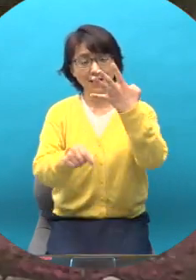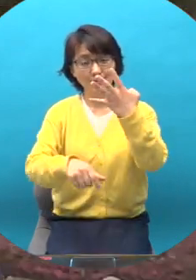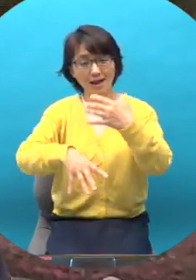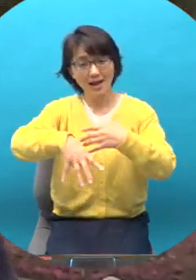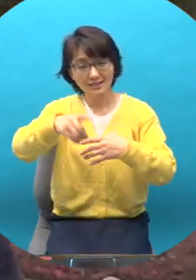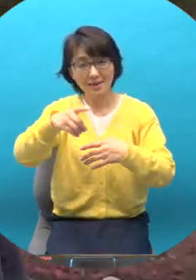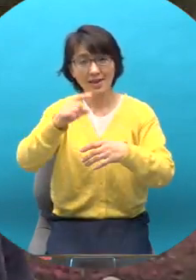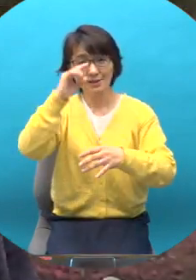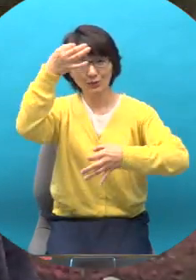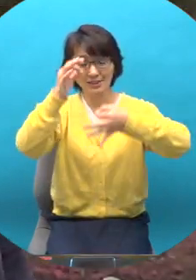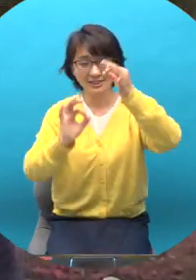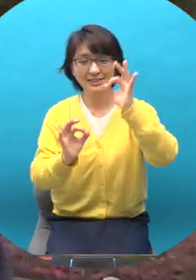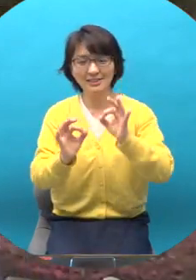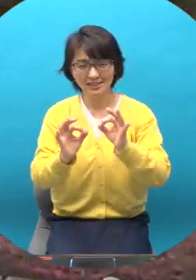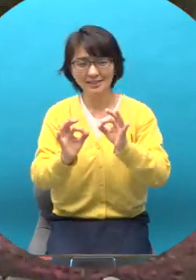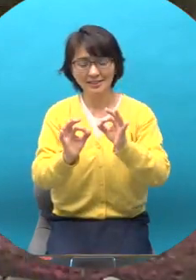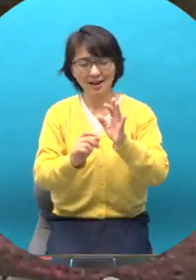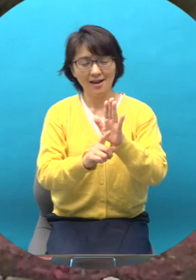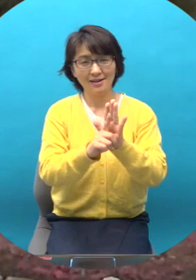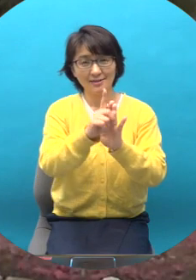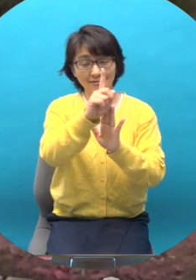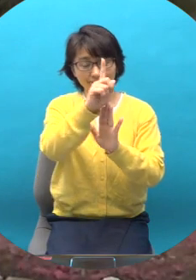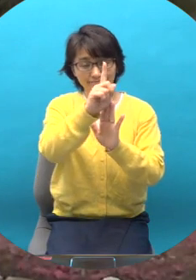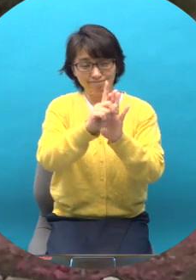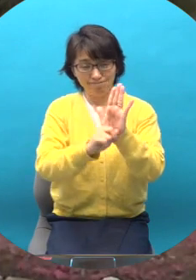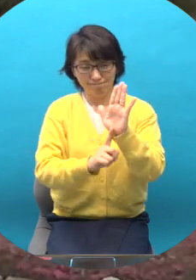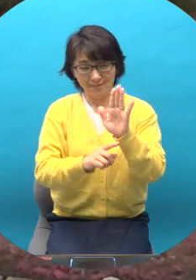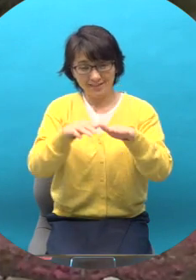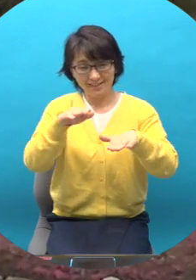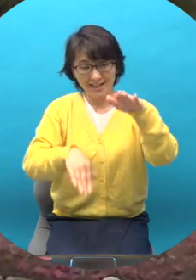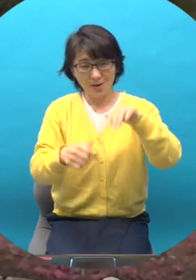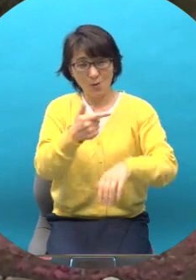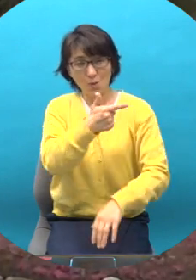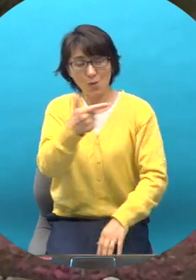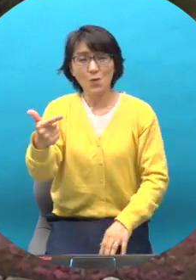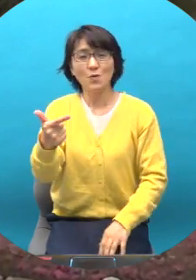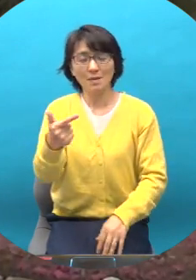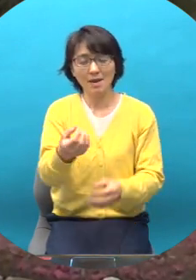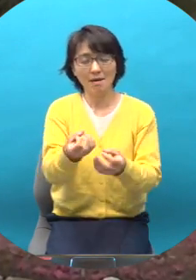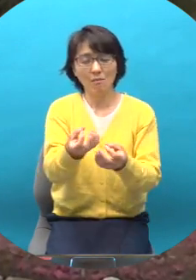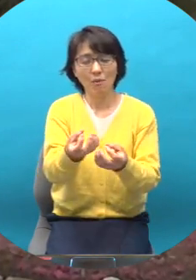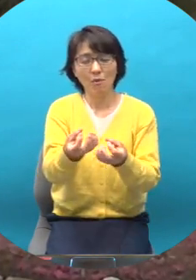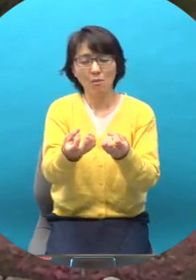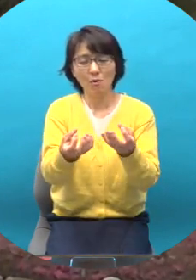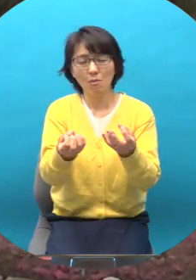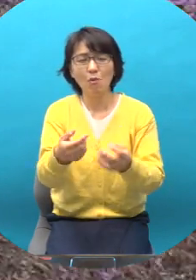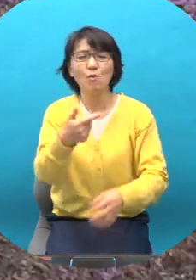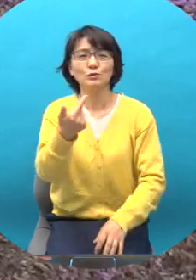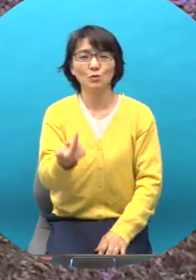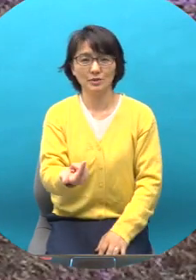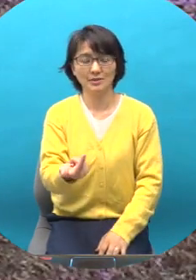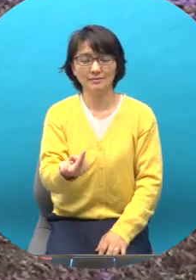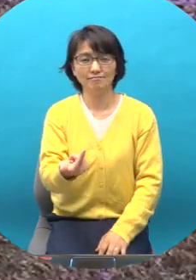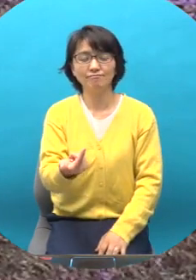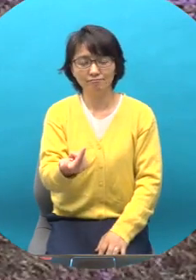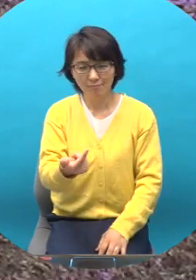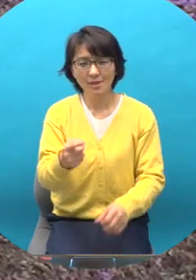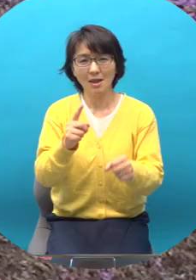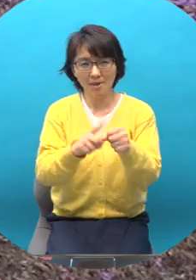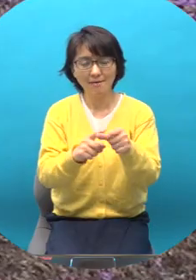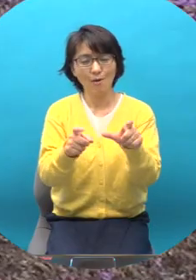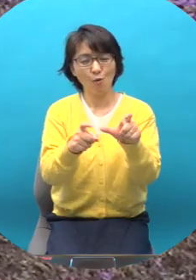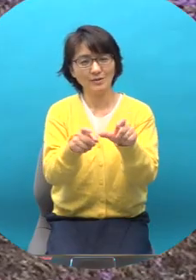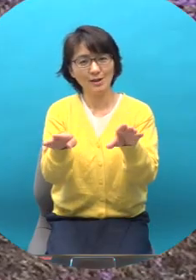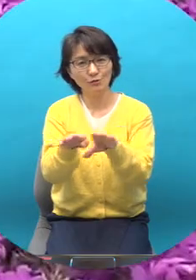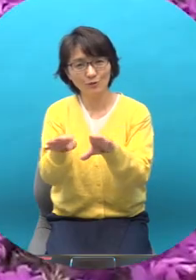降りましたし、今年は寒暖の差が激しくて開花が遅れました。ゴールデンウィークまで